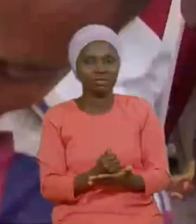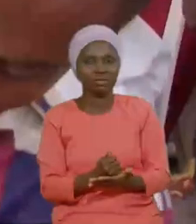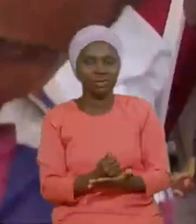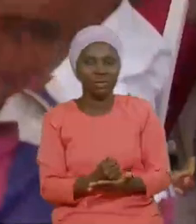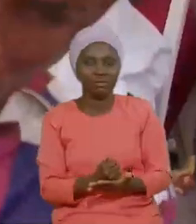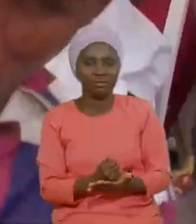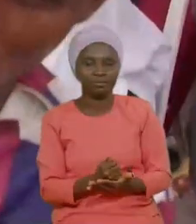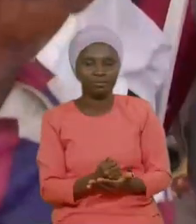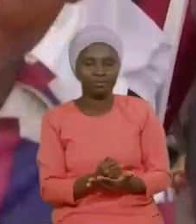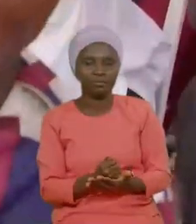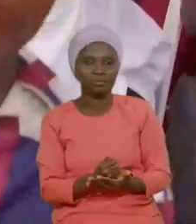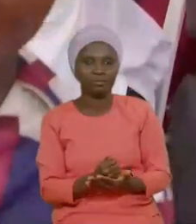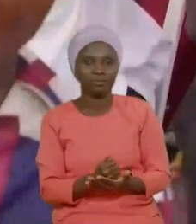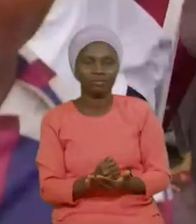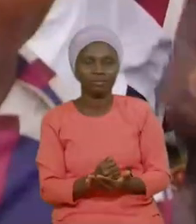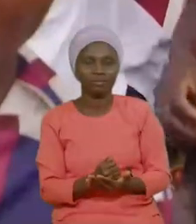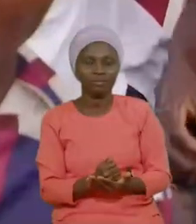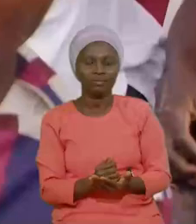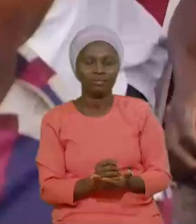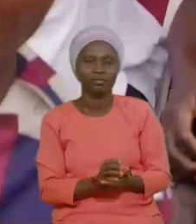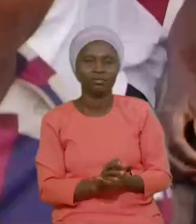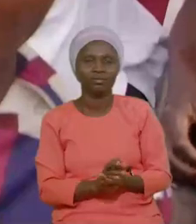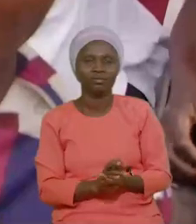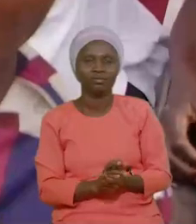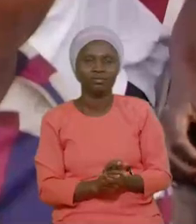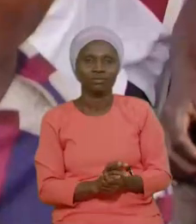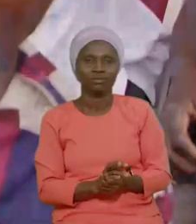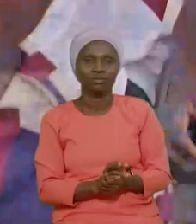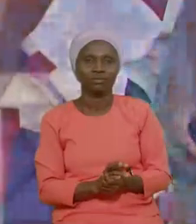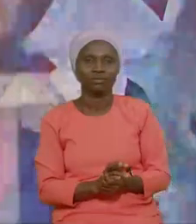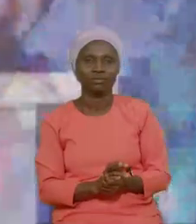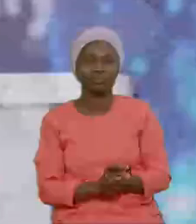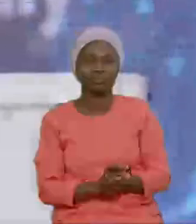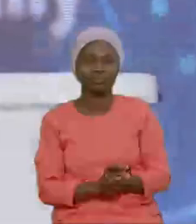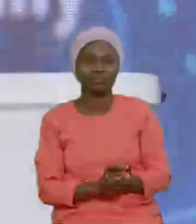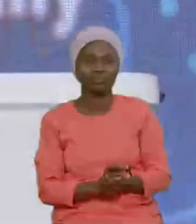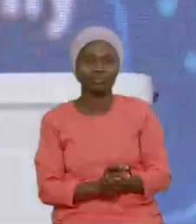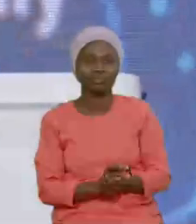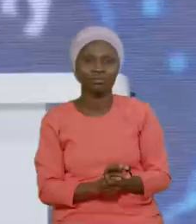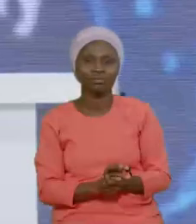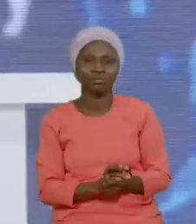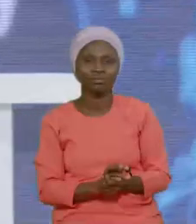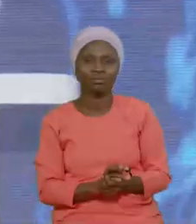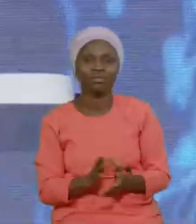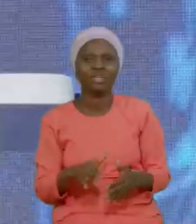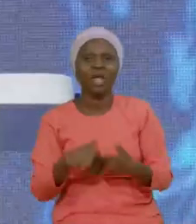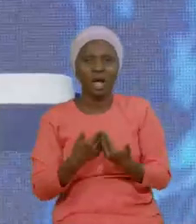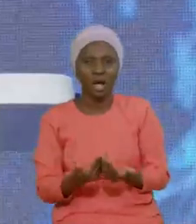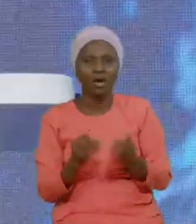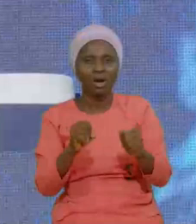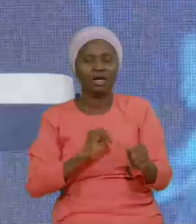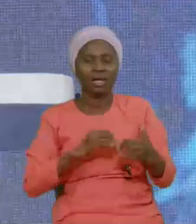Tu as essayé d'autres manières, d'autres moyens qui n'ont pas échoué, qui ont échoué du moins. Ce n'est pas toi qui es